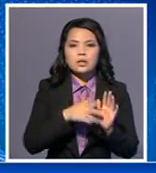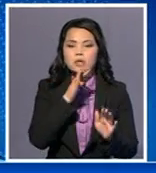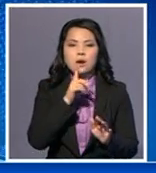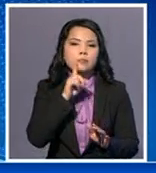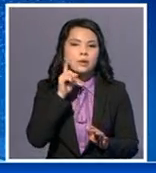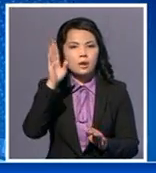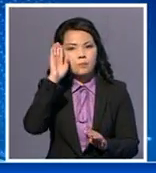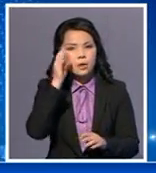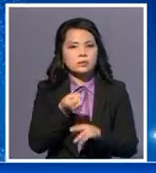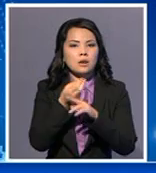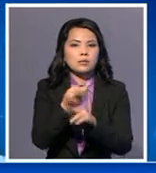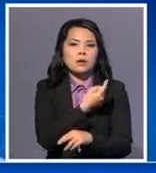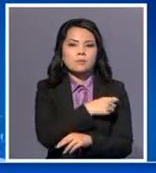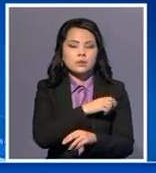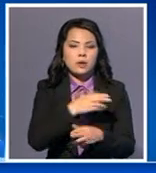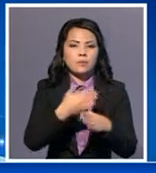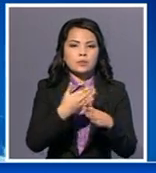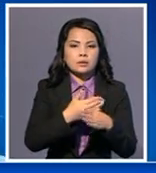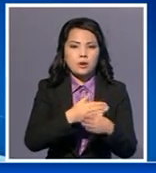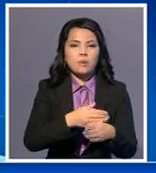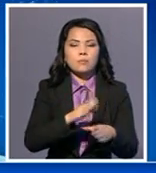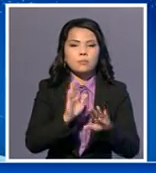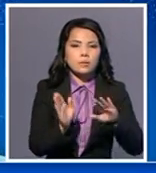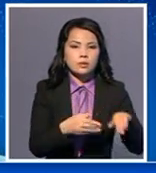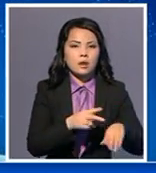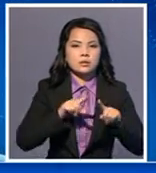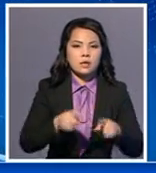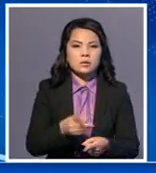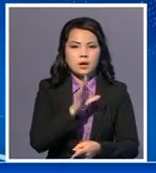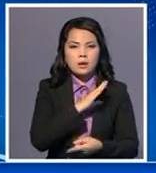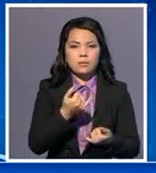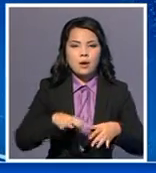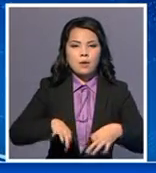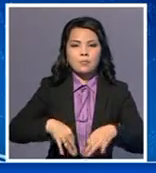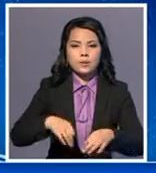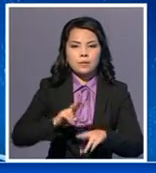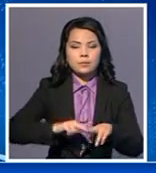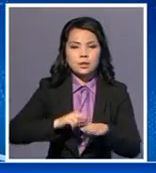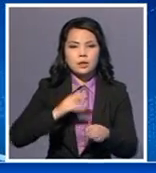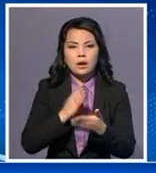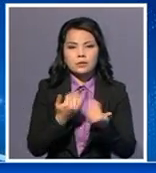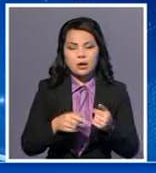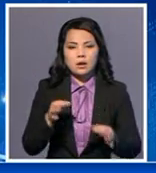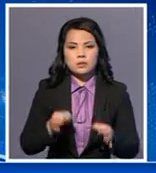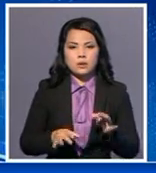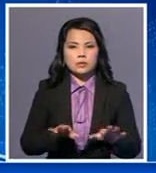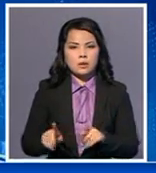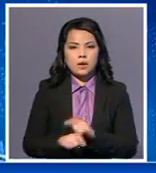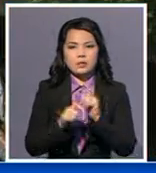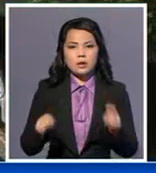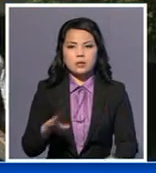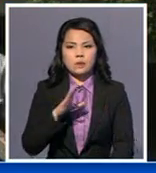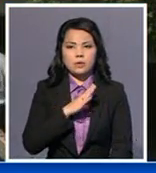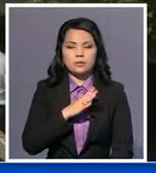бозбала ауруханада медициналық көмек көрсетілген соң қамауға алынды. Полиция жол апатына байланысты қылмыстық іс қозғады.